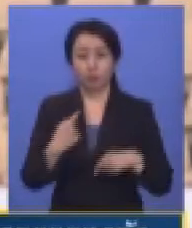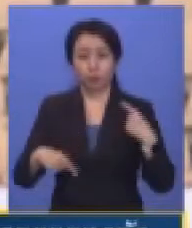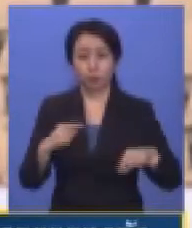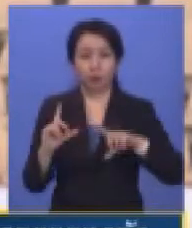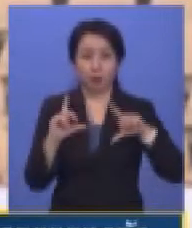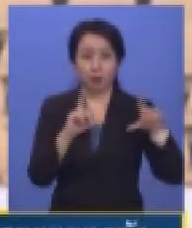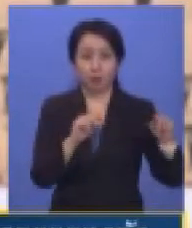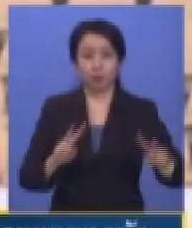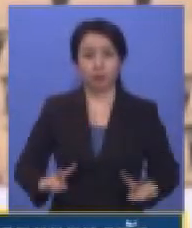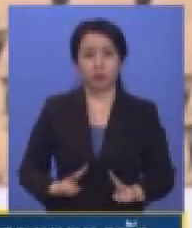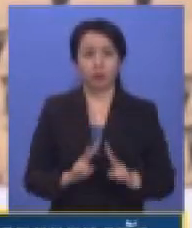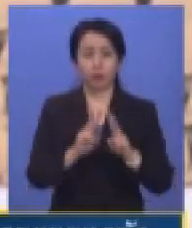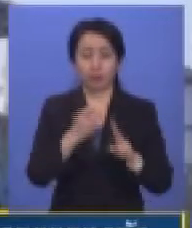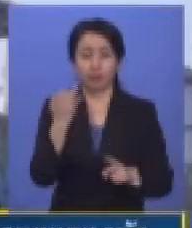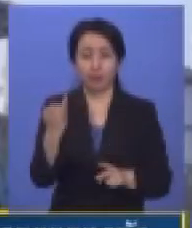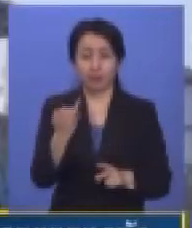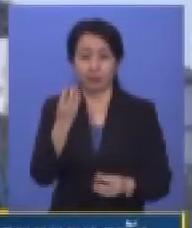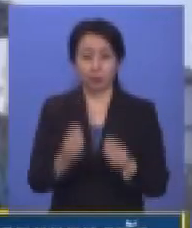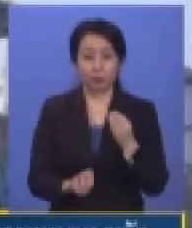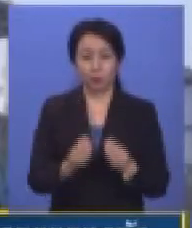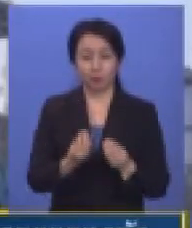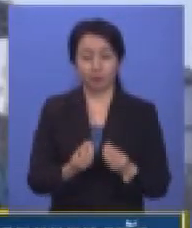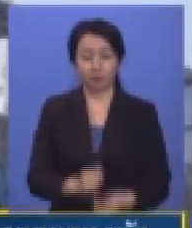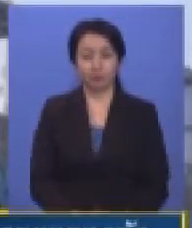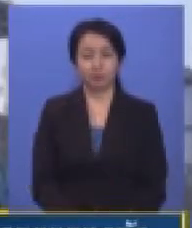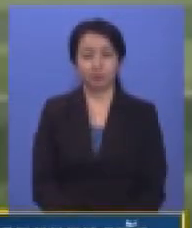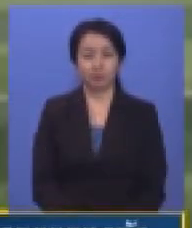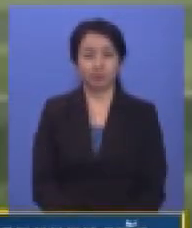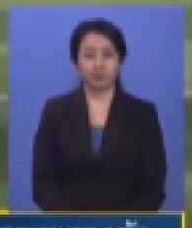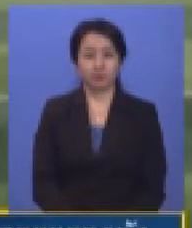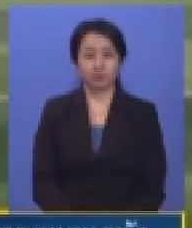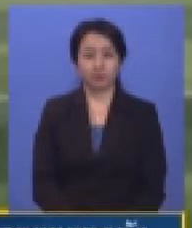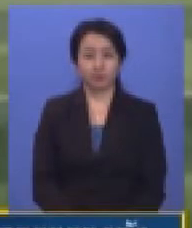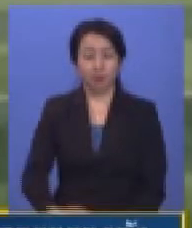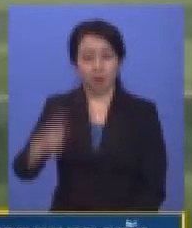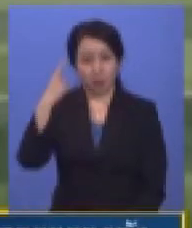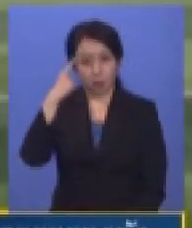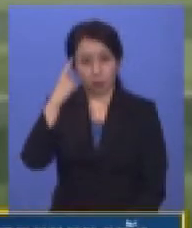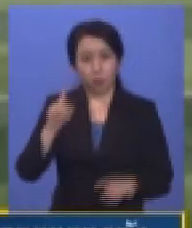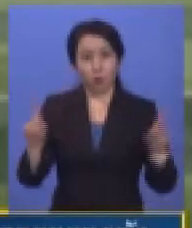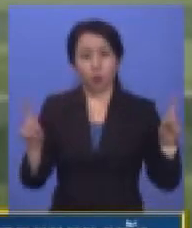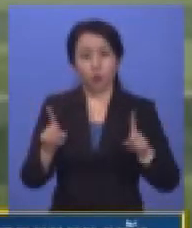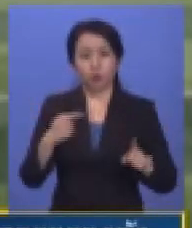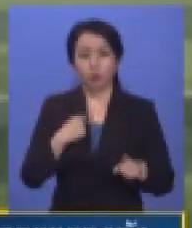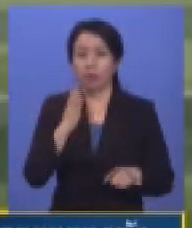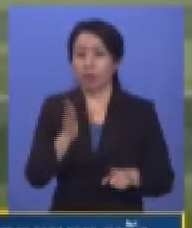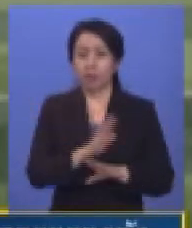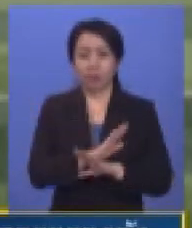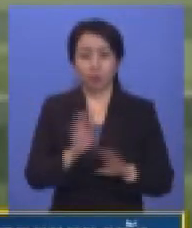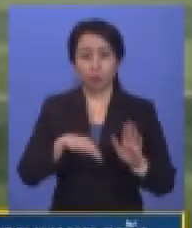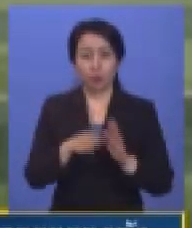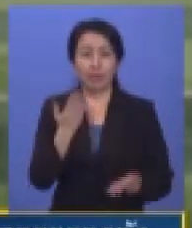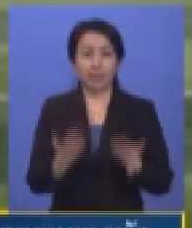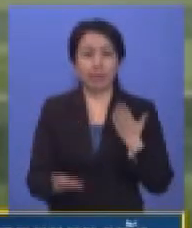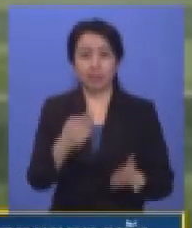отправиться в столицу страны захватывающий матч думаю что я не буду оригинальность я